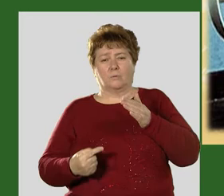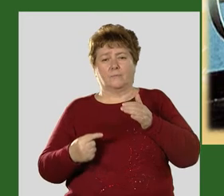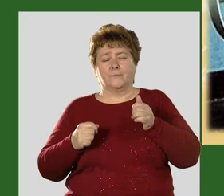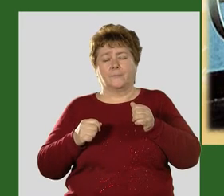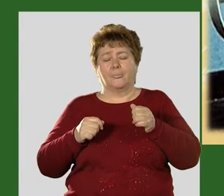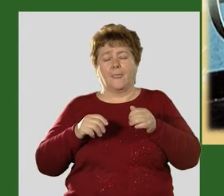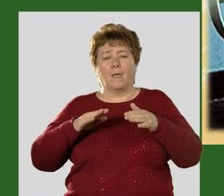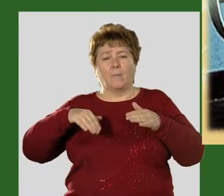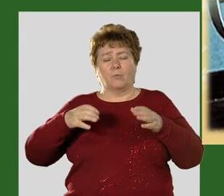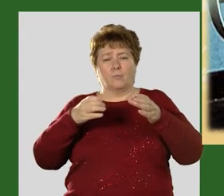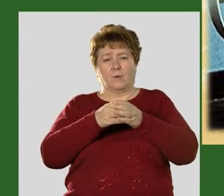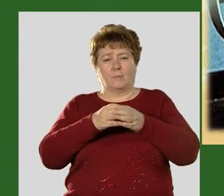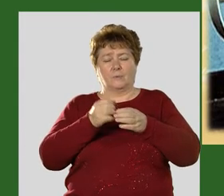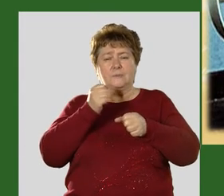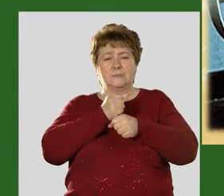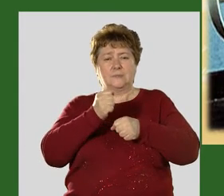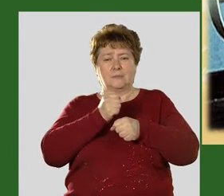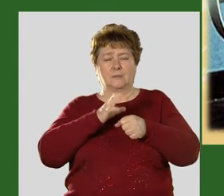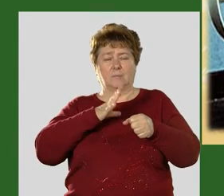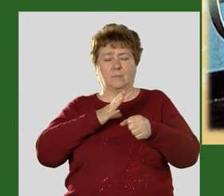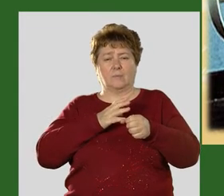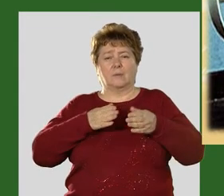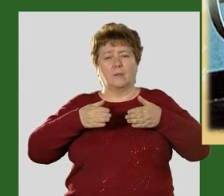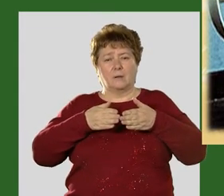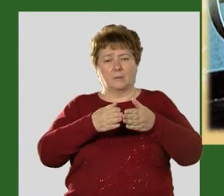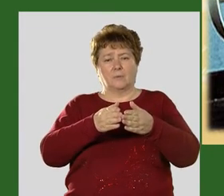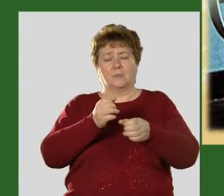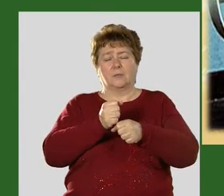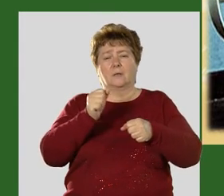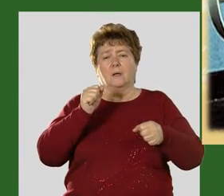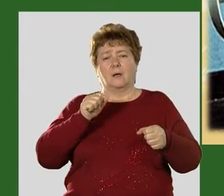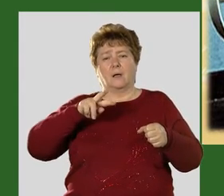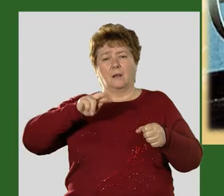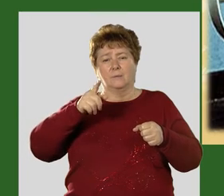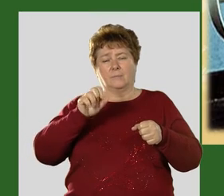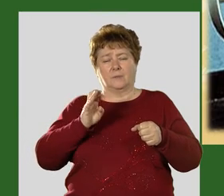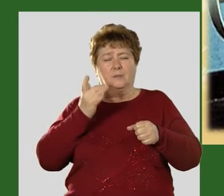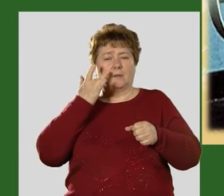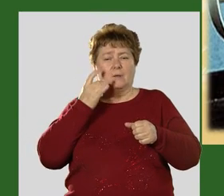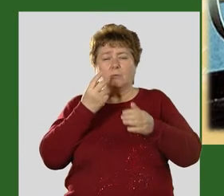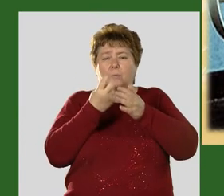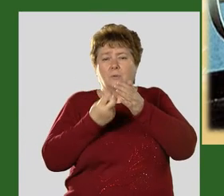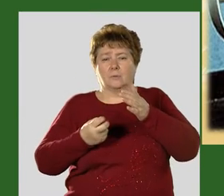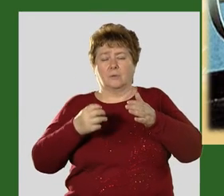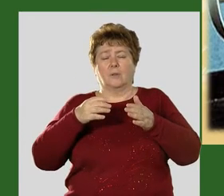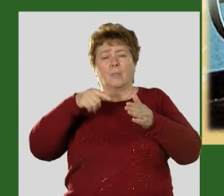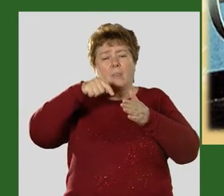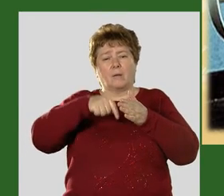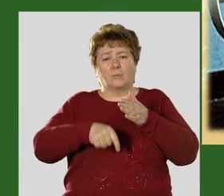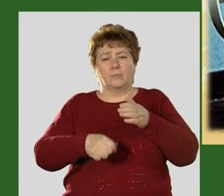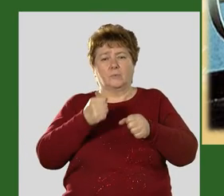Затем в его команде было разработано судно «Алвин», которое совершало погружение на